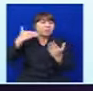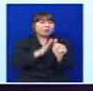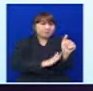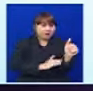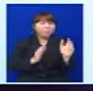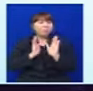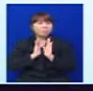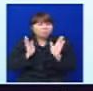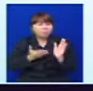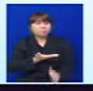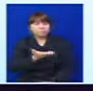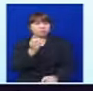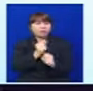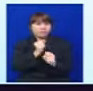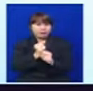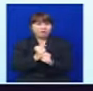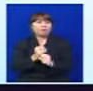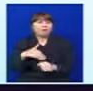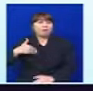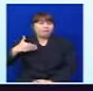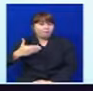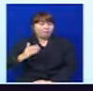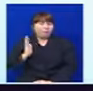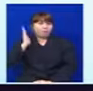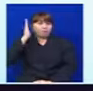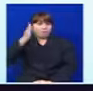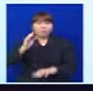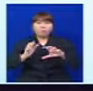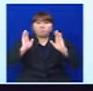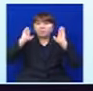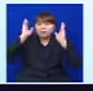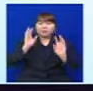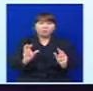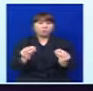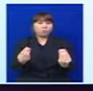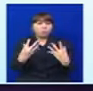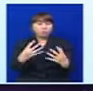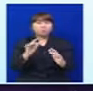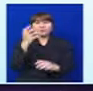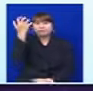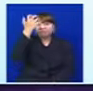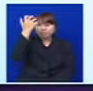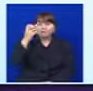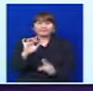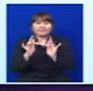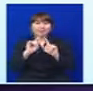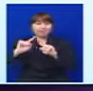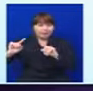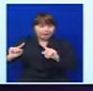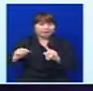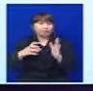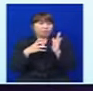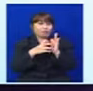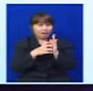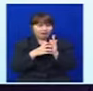บคุณพวกเราทุกคนที่ทำงานกันก้าวต่อไปของกรมประชาสัมพันธ์ทั้งวิทยุโทรทัศน์โซเชียลมีเดียทั้งส่วนกลางและภูมิภาคจ